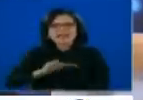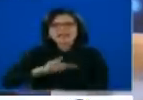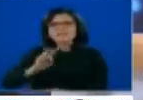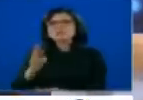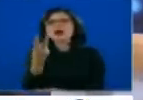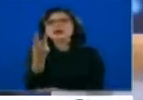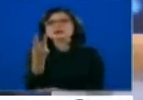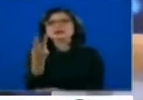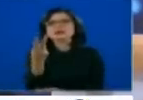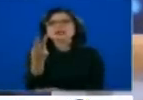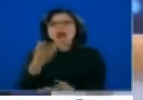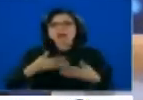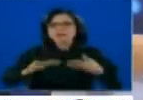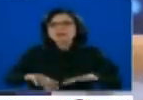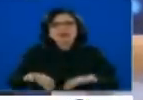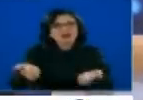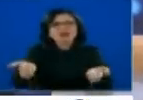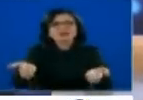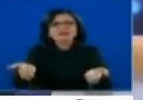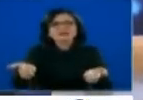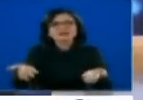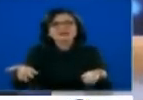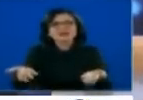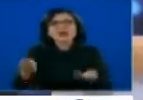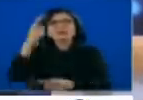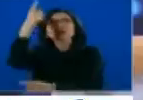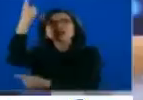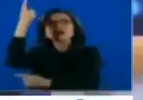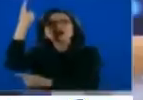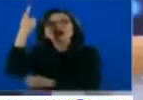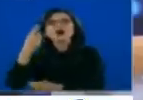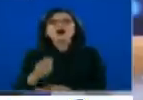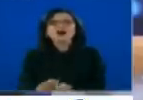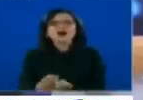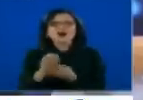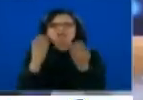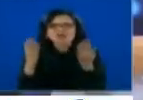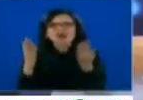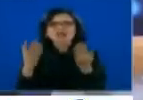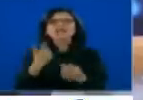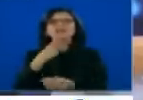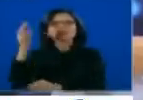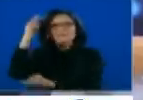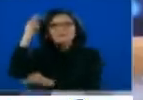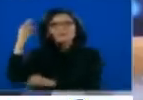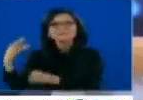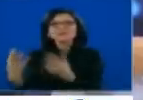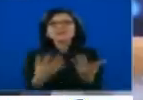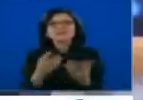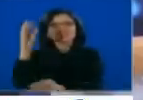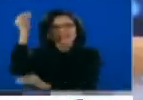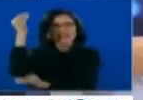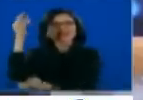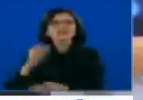perubahan kami Serahkan semuanya kepada Allah subhanahu wa taala Insyaallah kami bisa memimpin rakyat Jakarta semakin maju